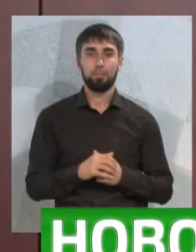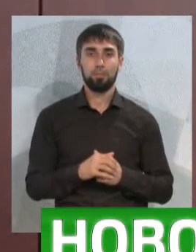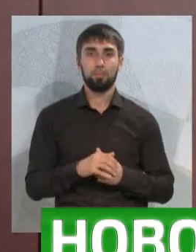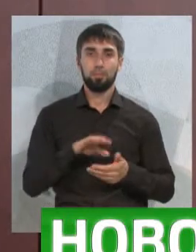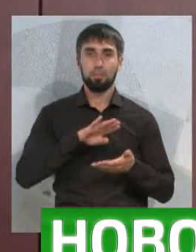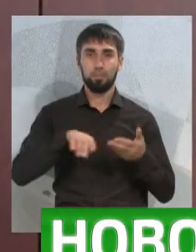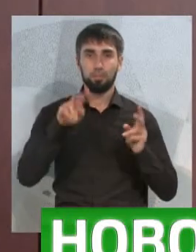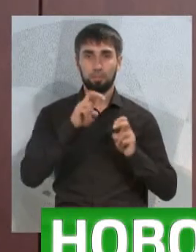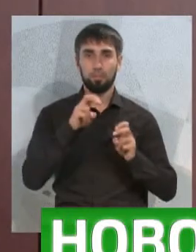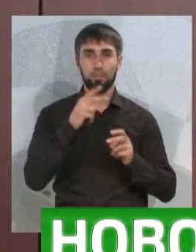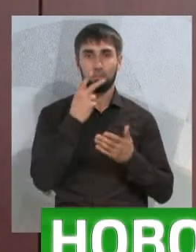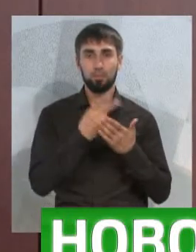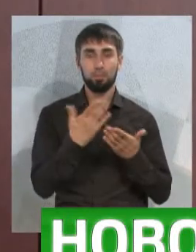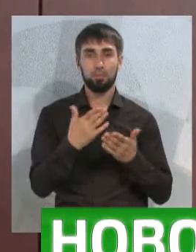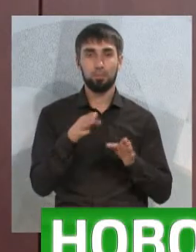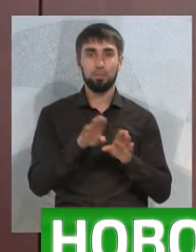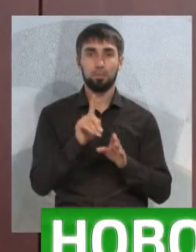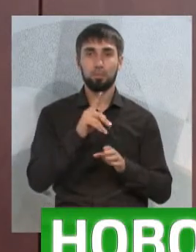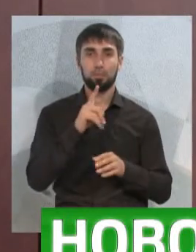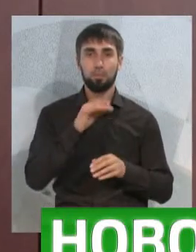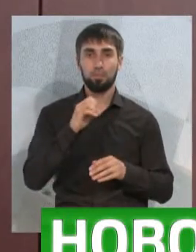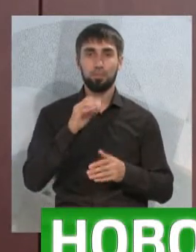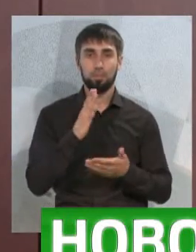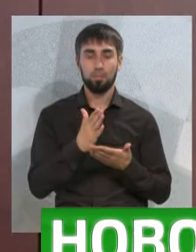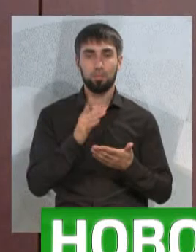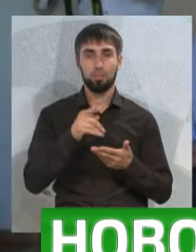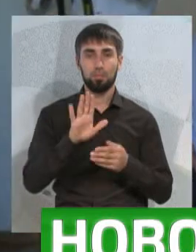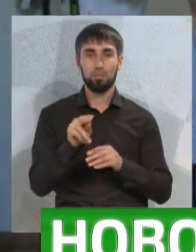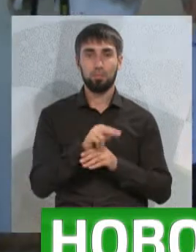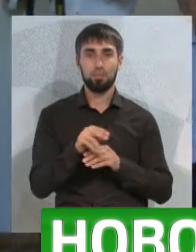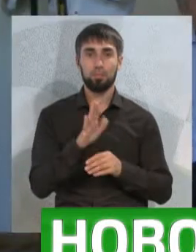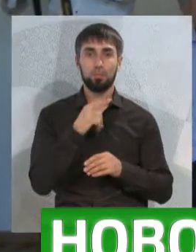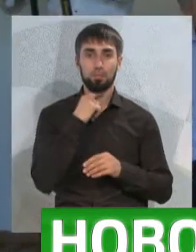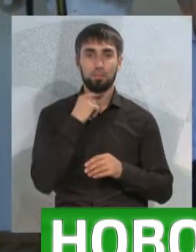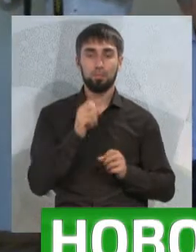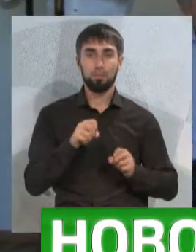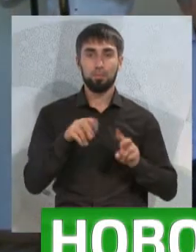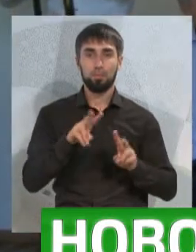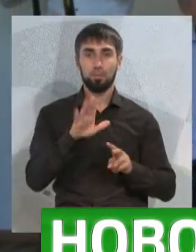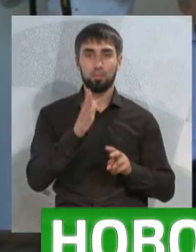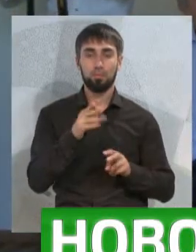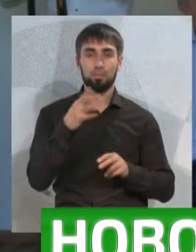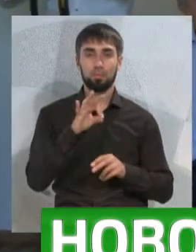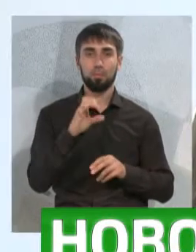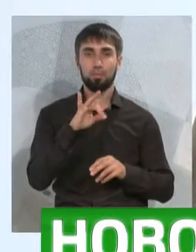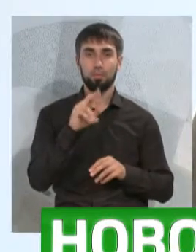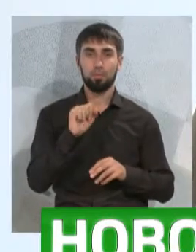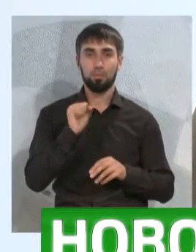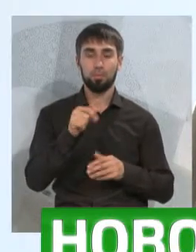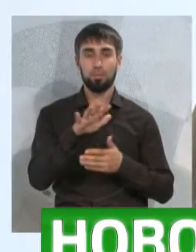После проверки посмотрим, если какие-то замечания будут, будем исправлять. В Ингушетии специалисты пробудут до среды.